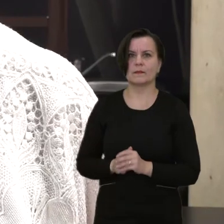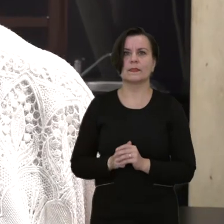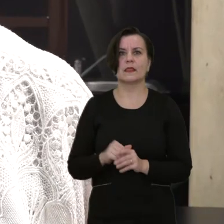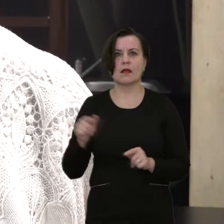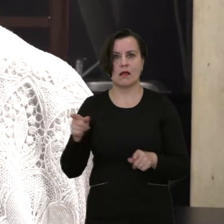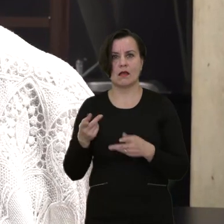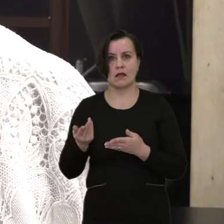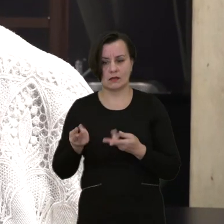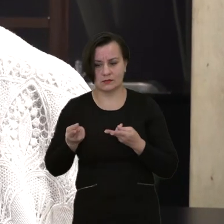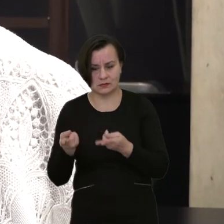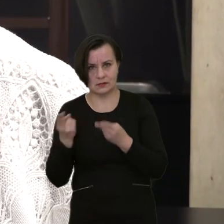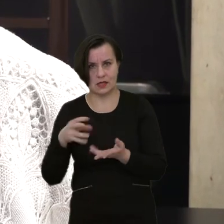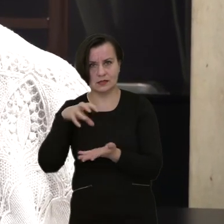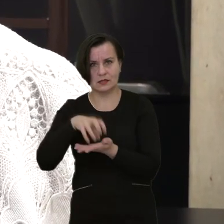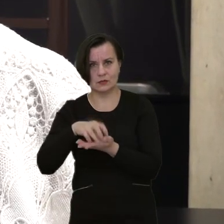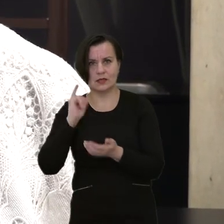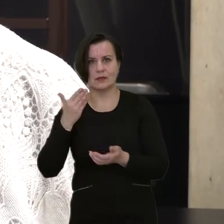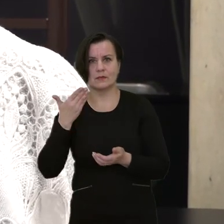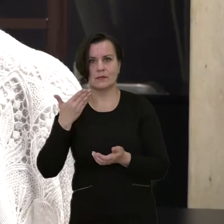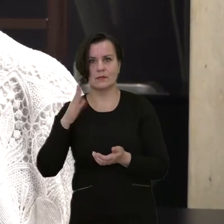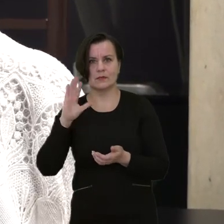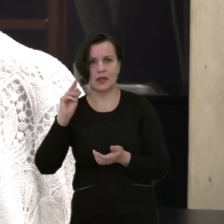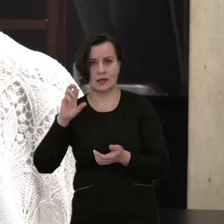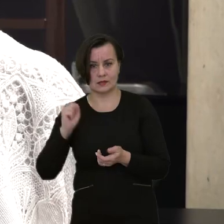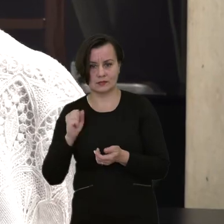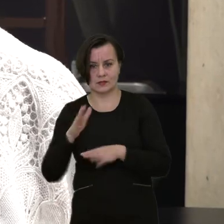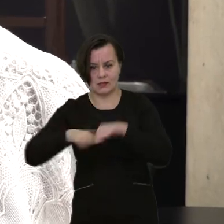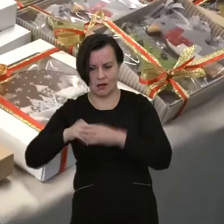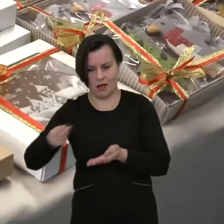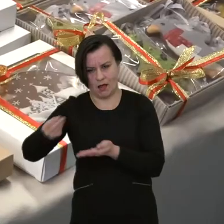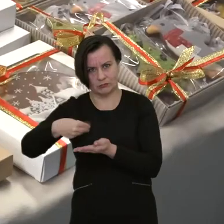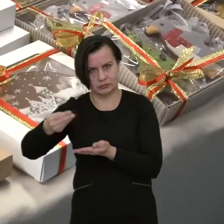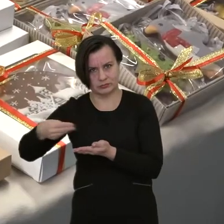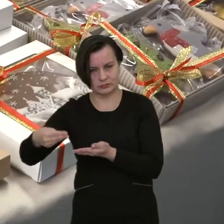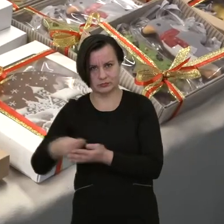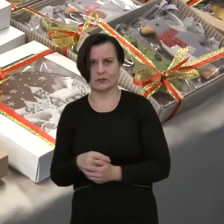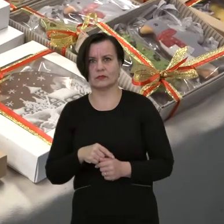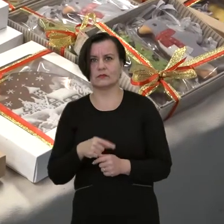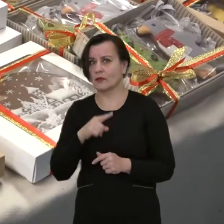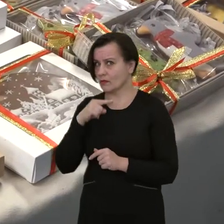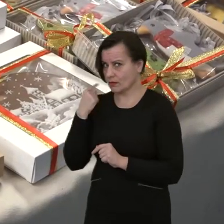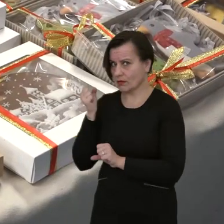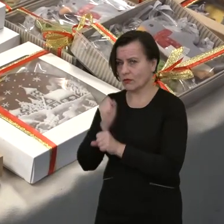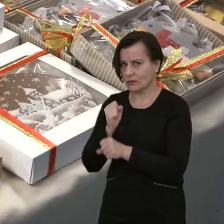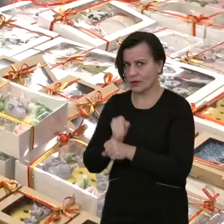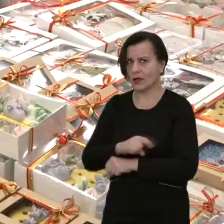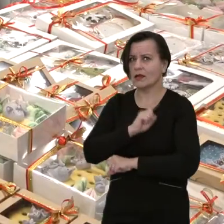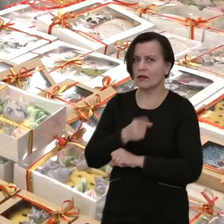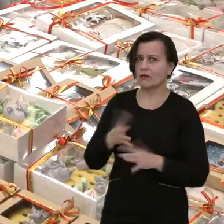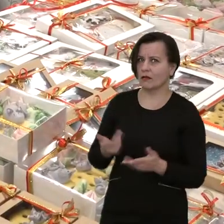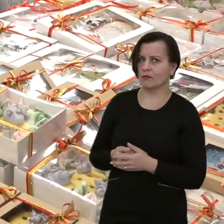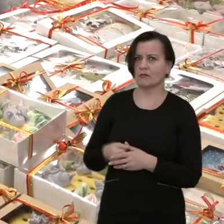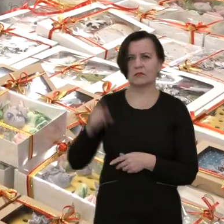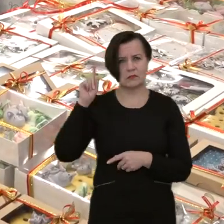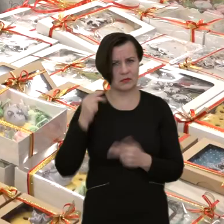pati, tai yra imbieriniai sausainiai, ištapyti rankom. Ar daug reikalauja darbo jėgų? Patikėkit,